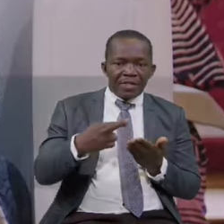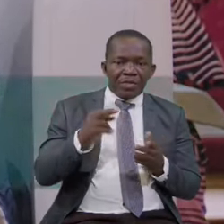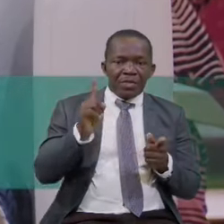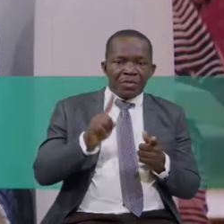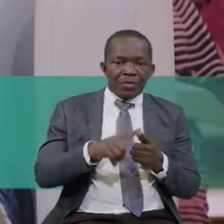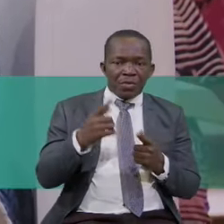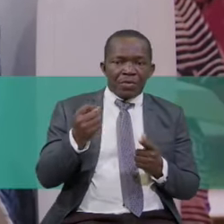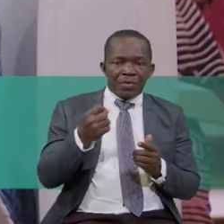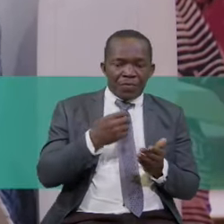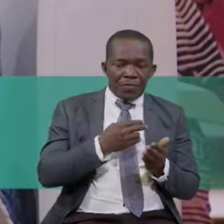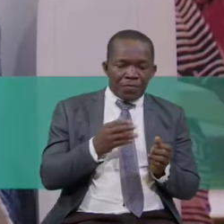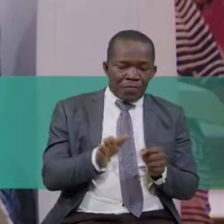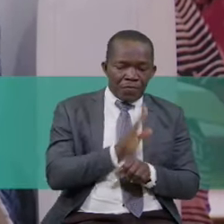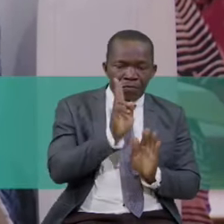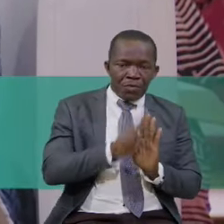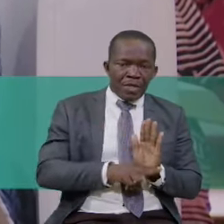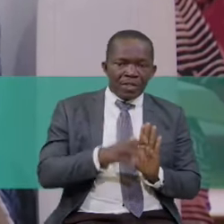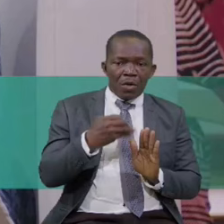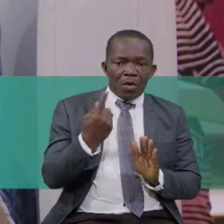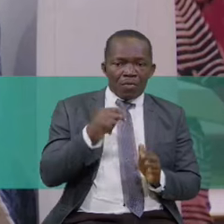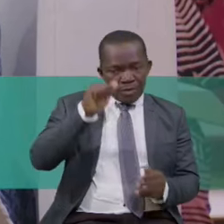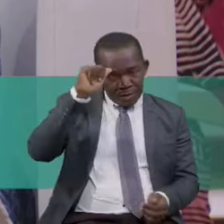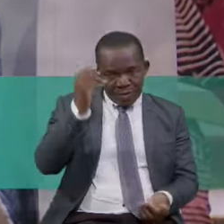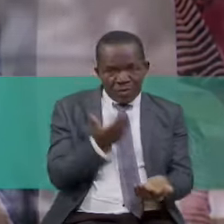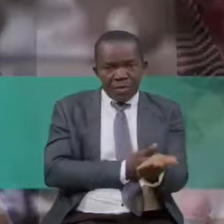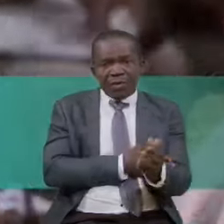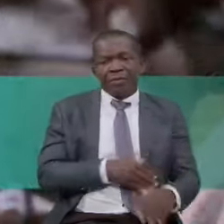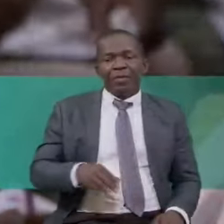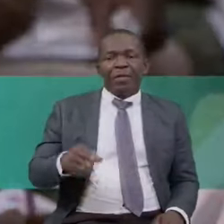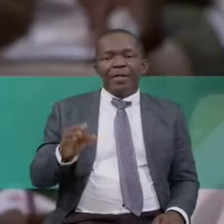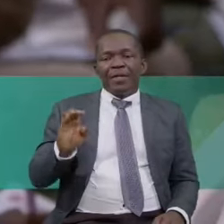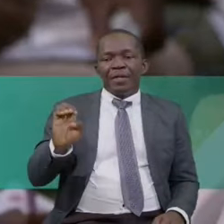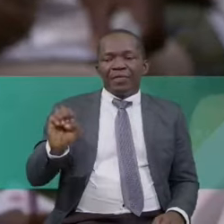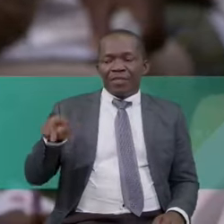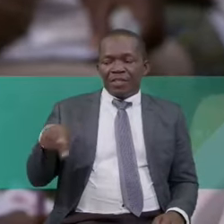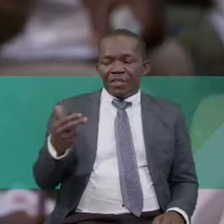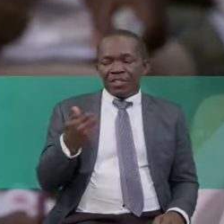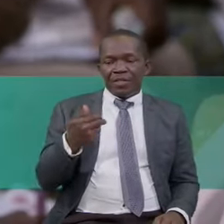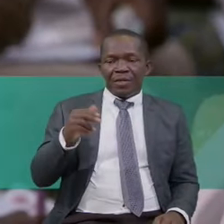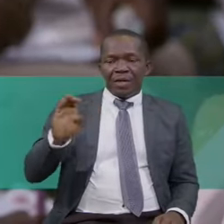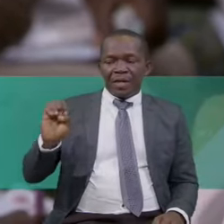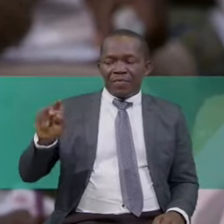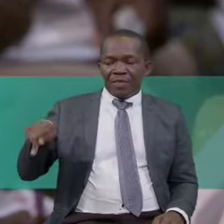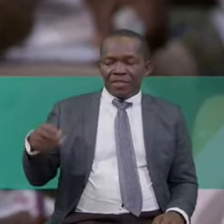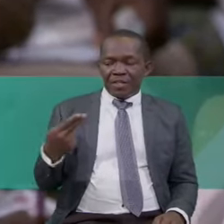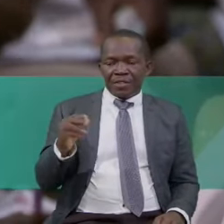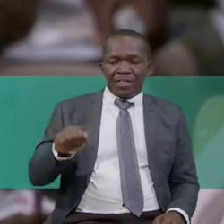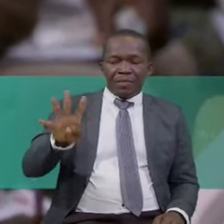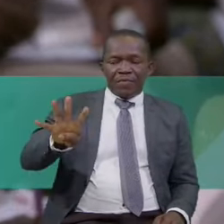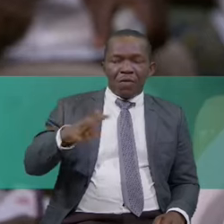fils Éphésiens 4 élevez sans cesse les justes à la pleinitude de fils